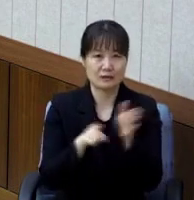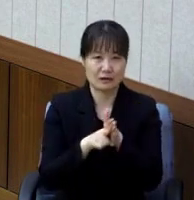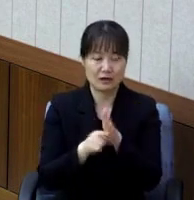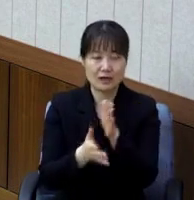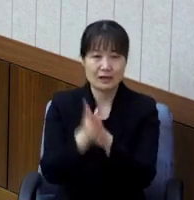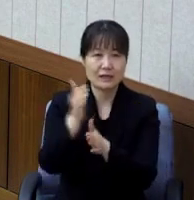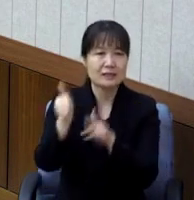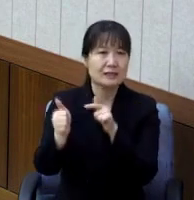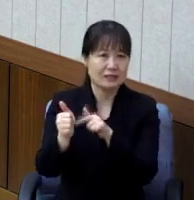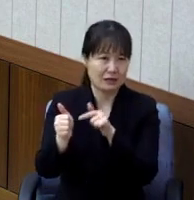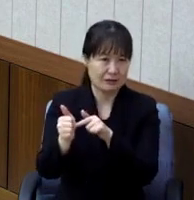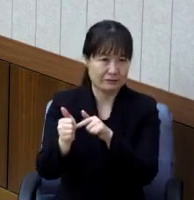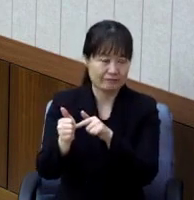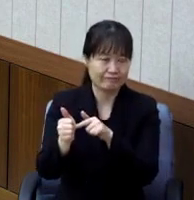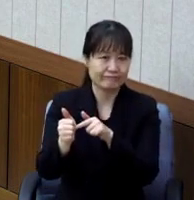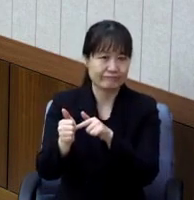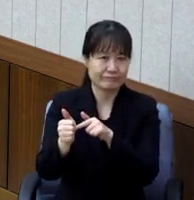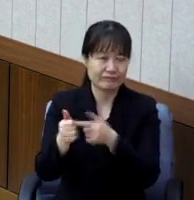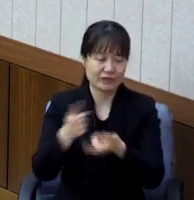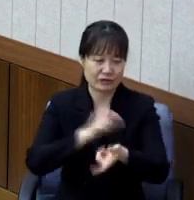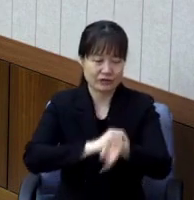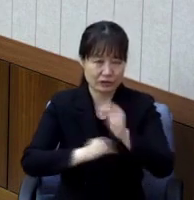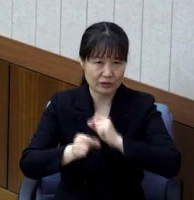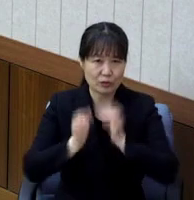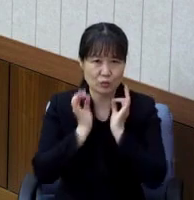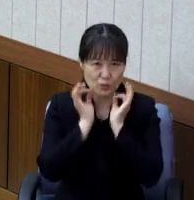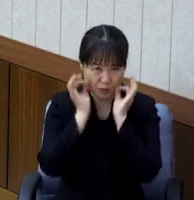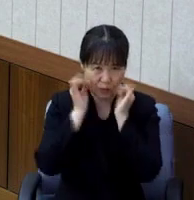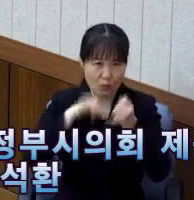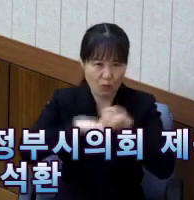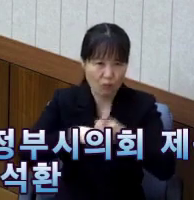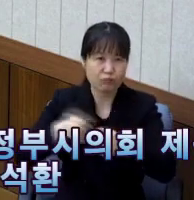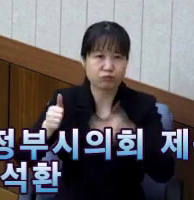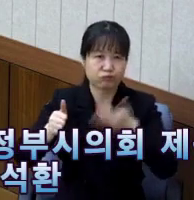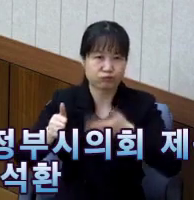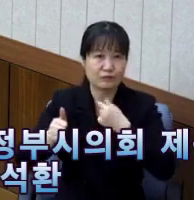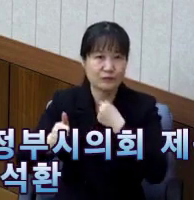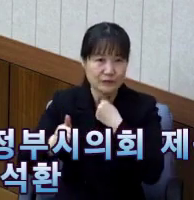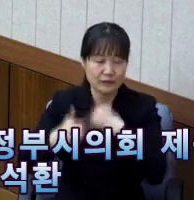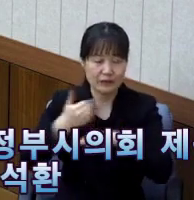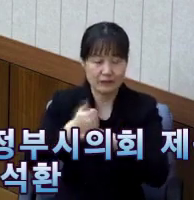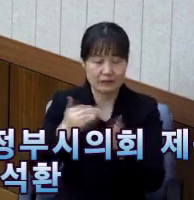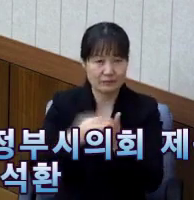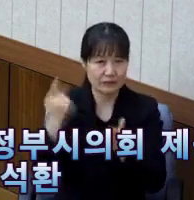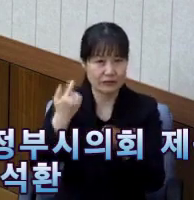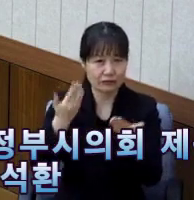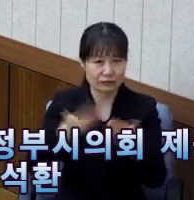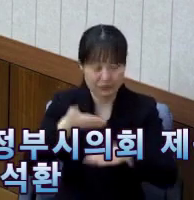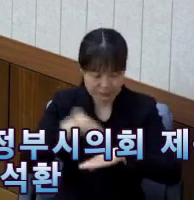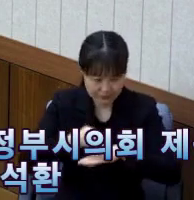시장에 적극적인 노력을 거듭 당부합니다 끝까지 경청해 주셔서 감사합니다